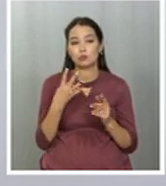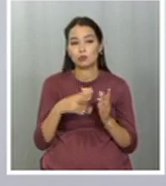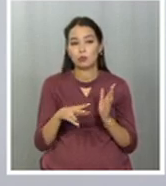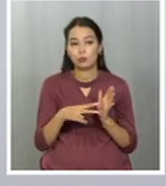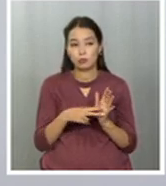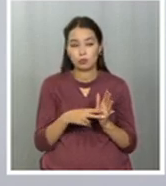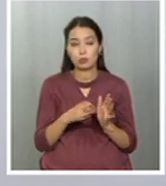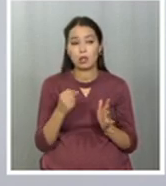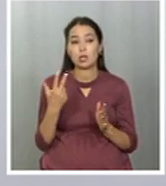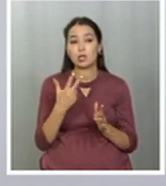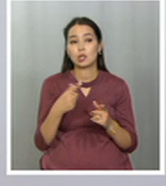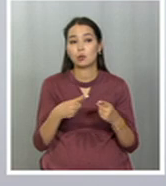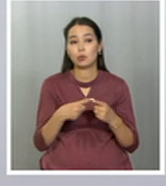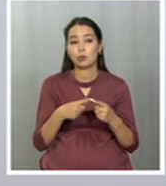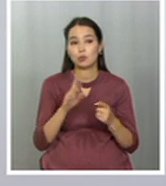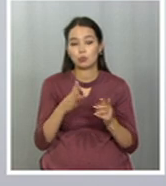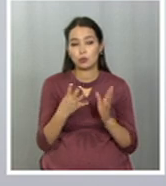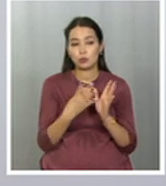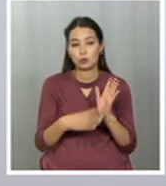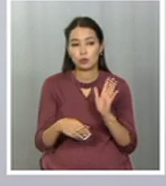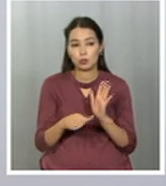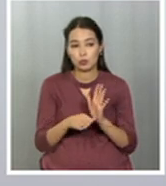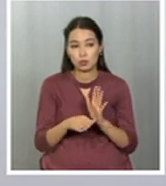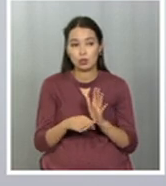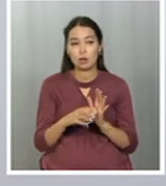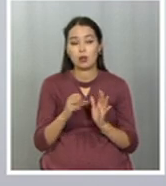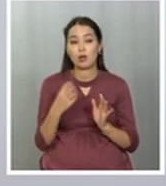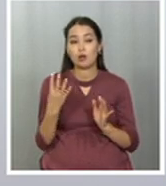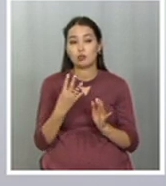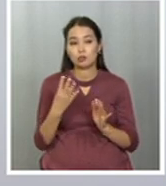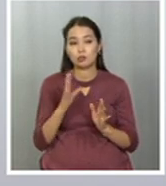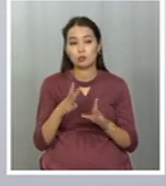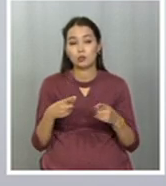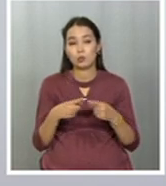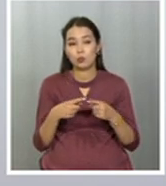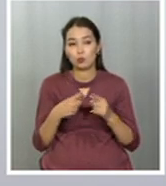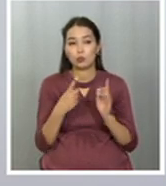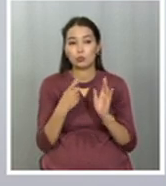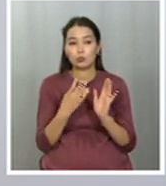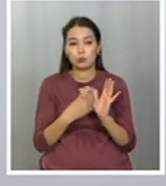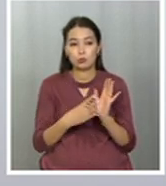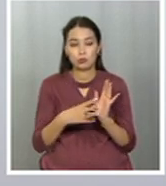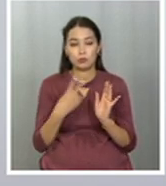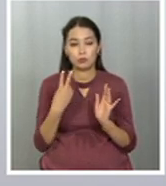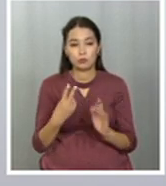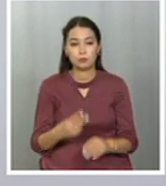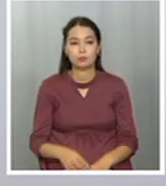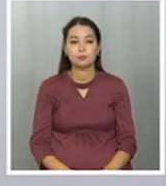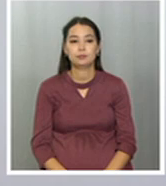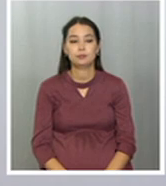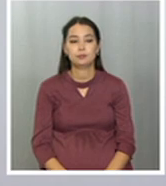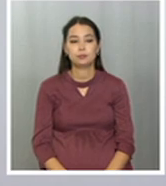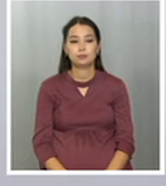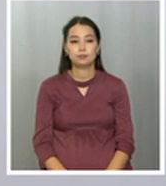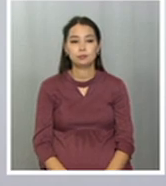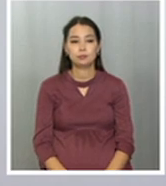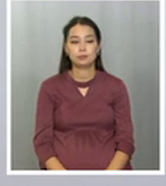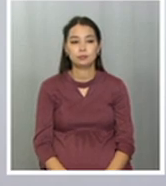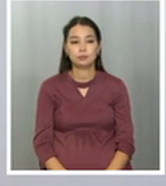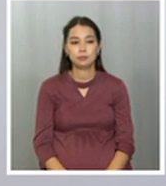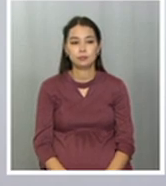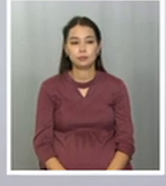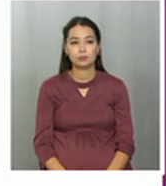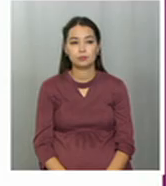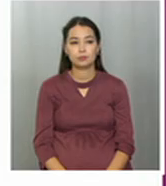үшін 24-ті 4^24 96 градус шығады. Төртінші бұрышты табу үшін 24-ті 8^24